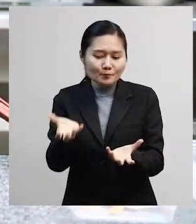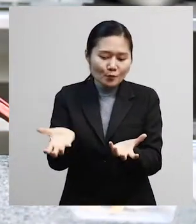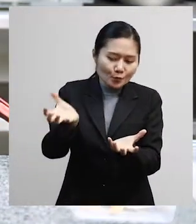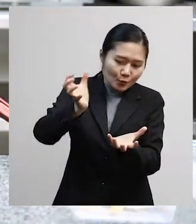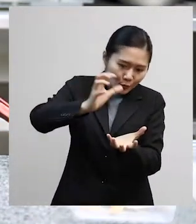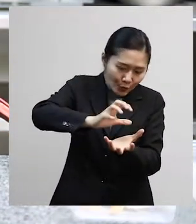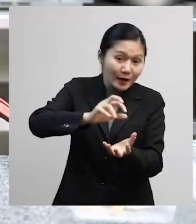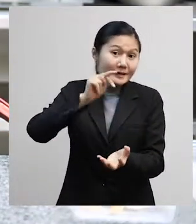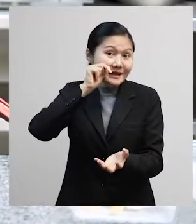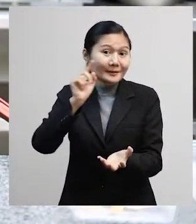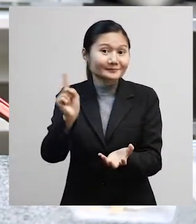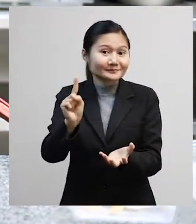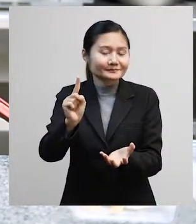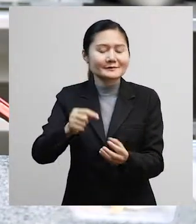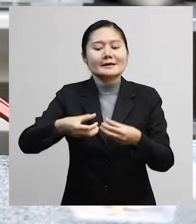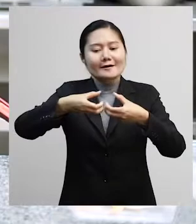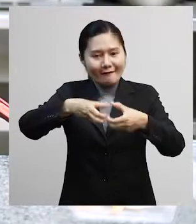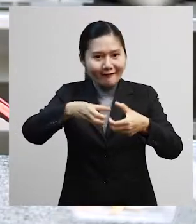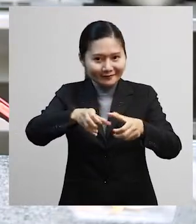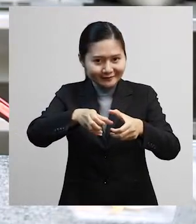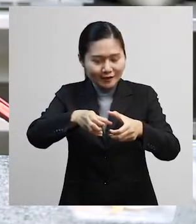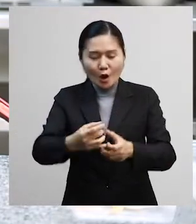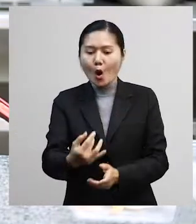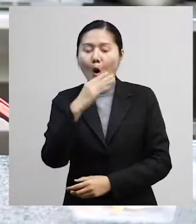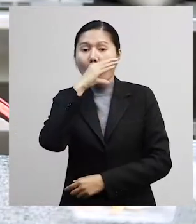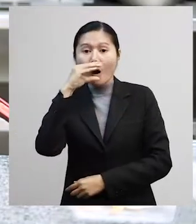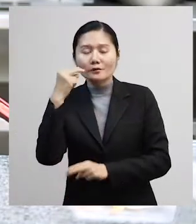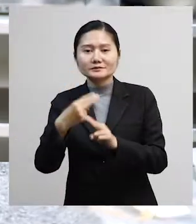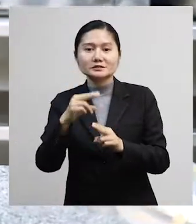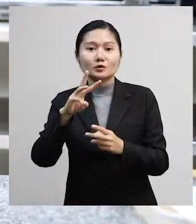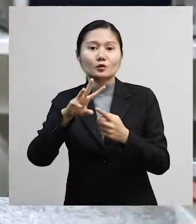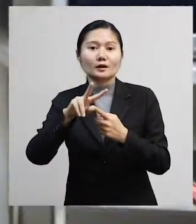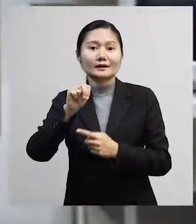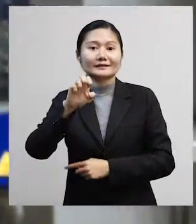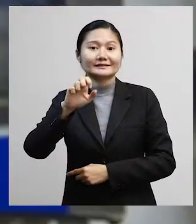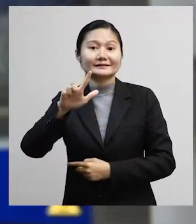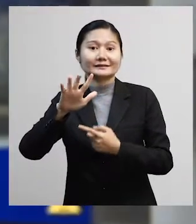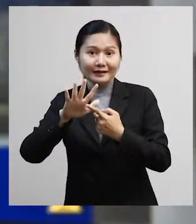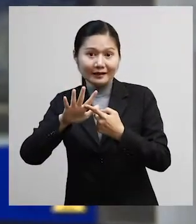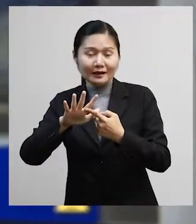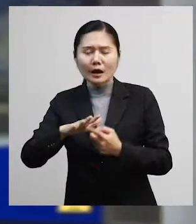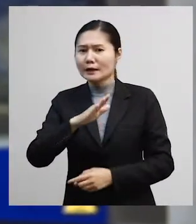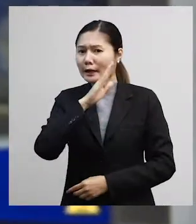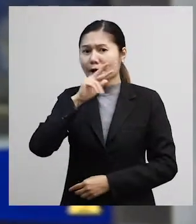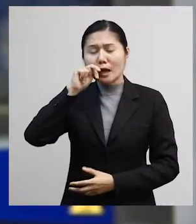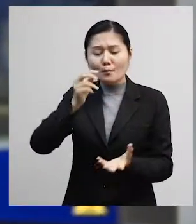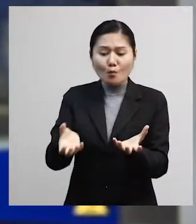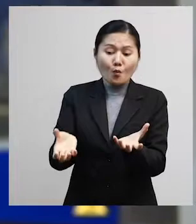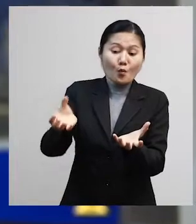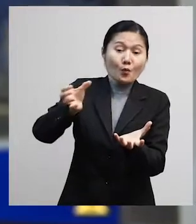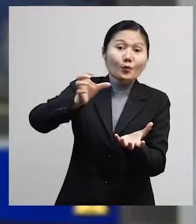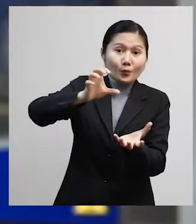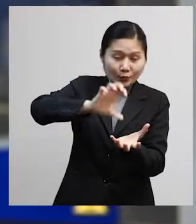ของเหลวของเราในวันนี้ก็คือไข่ไก่แล้วก็แต่งกลิ่นด้วยวานิลาเอ็กซ์แทรคค่ะเวลาที่เราจะใส่ของเหลวลงไ